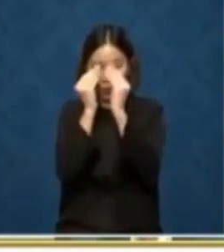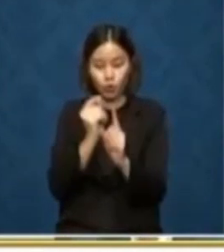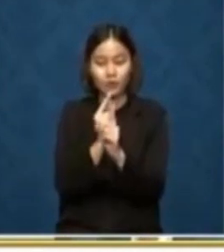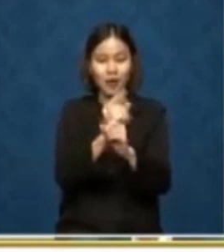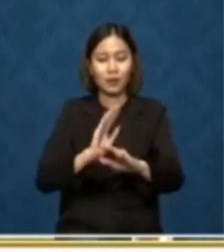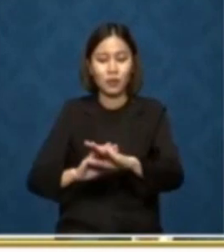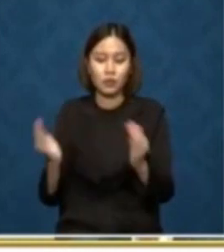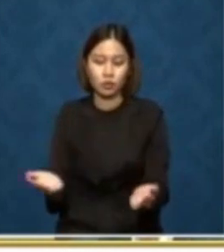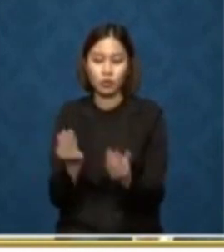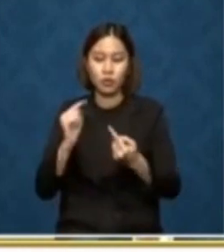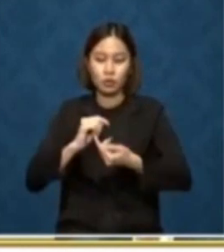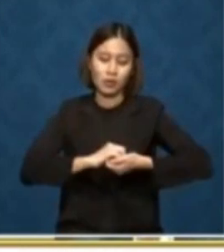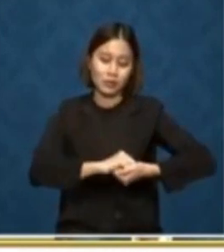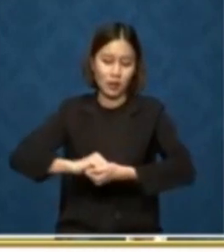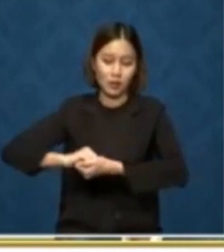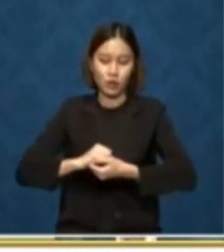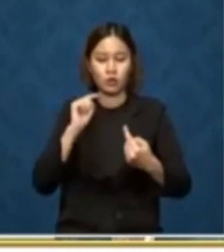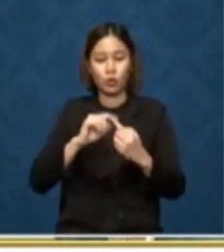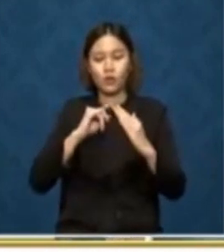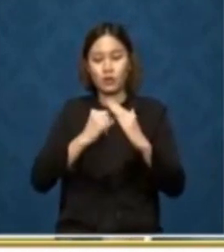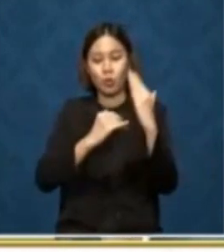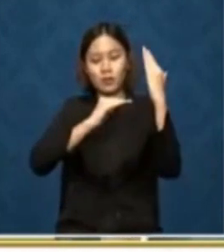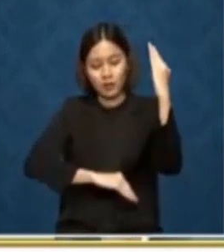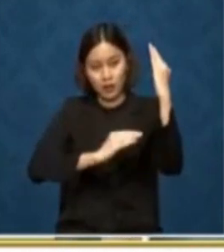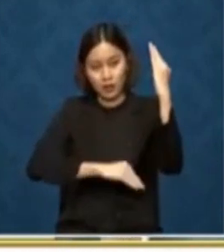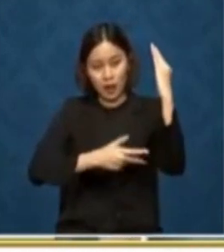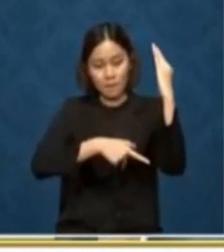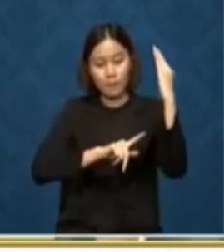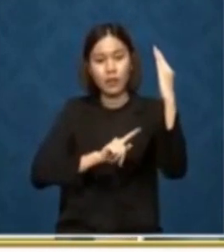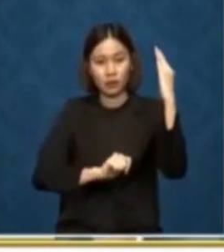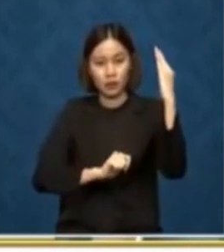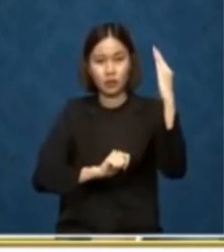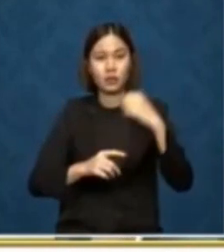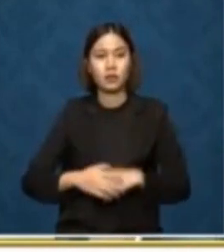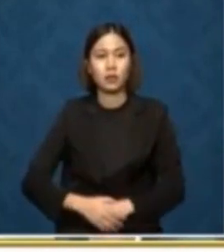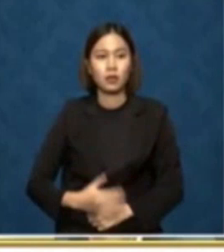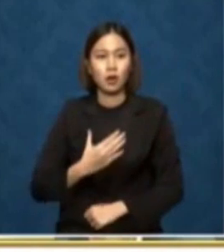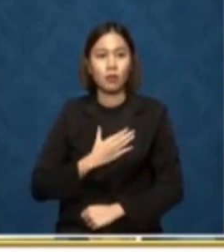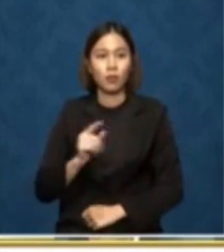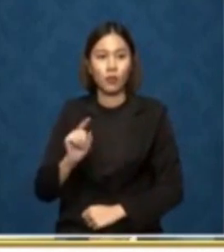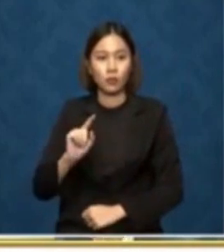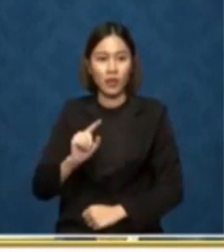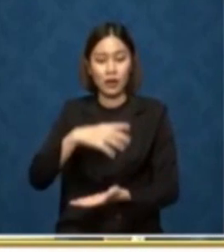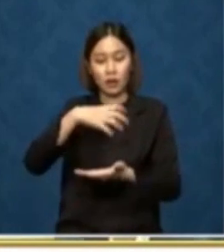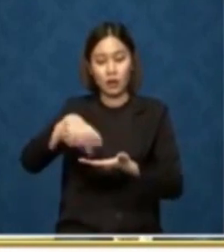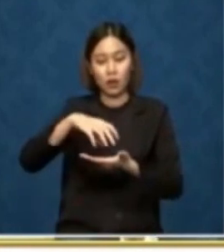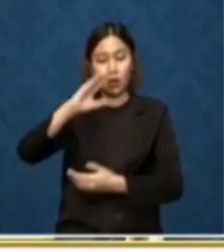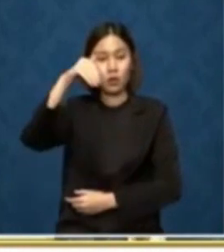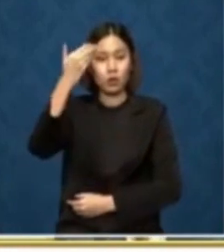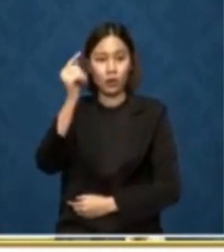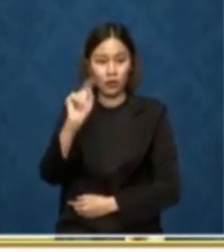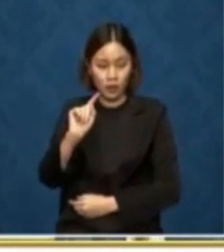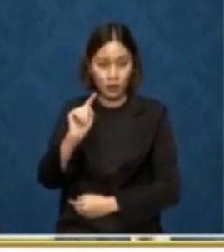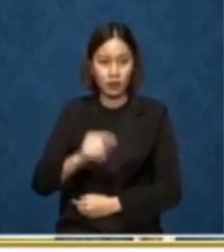าติดตามและสงเสริมกสางสัธภาพในจงหดชัแนภาคใต้ปะตะนีผมควรต้เกล่นก่อนนะครับว่